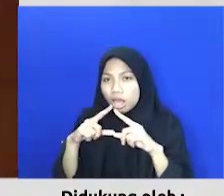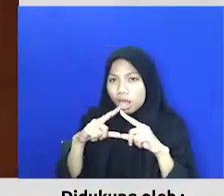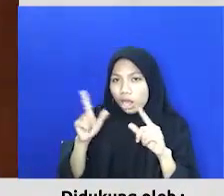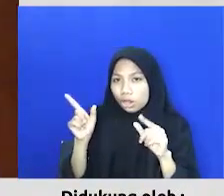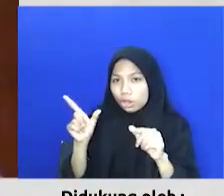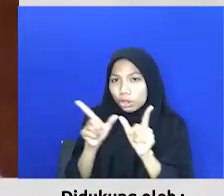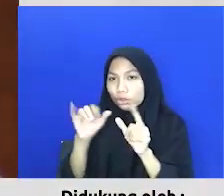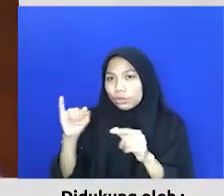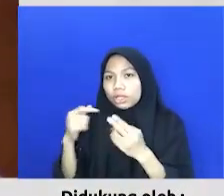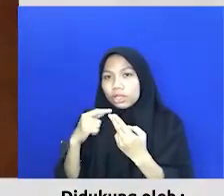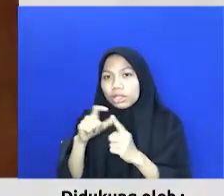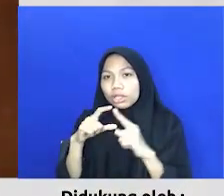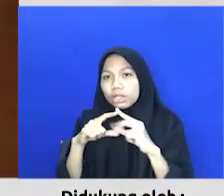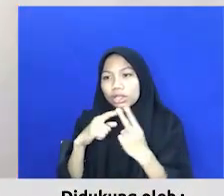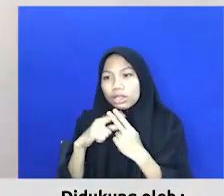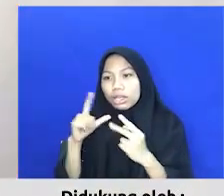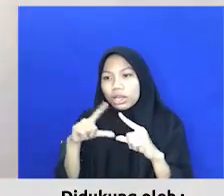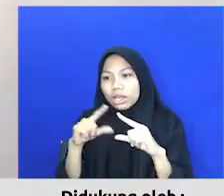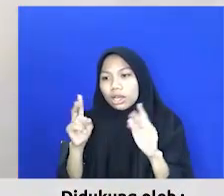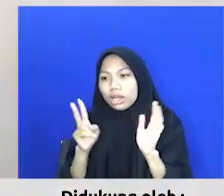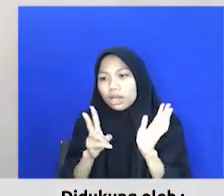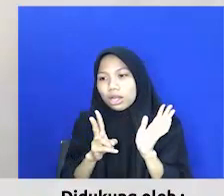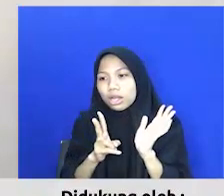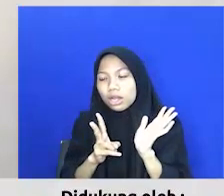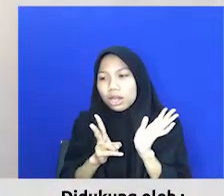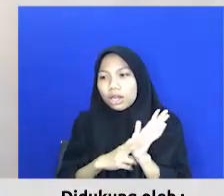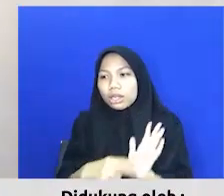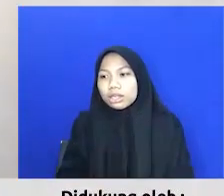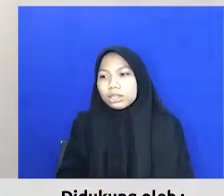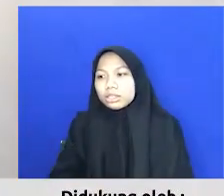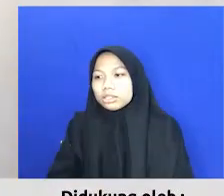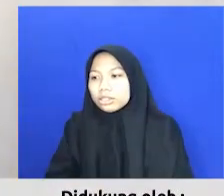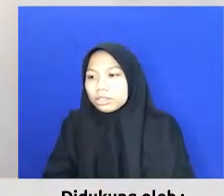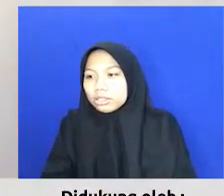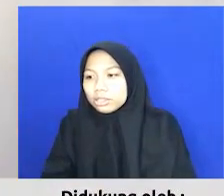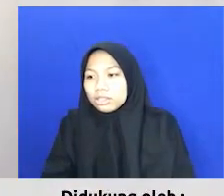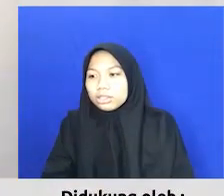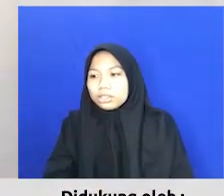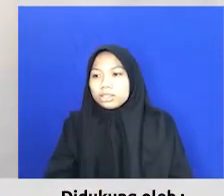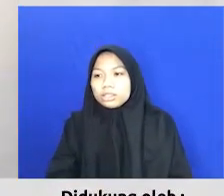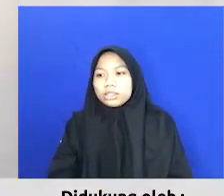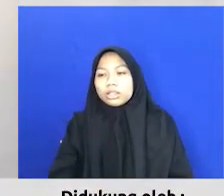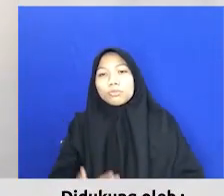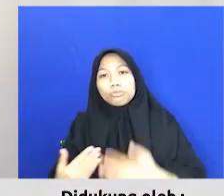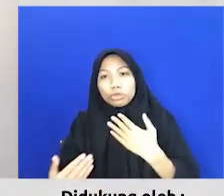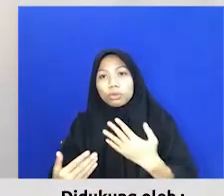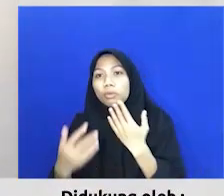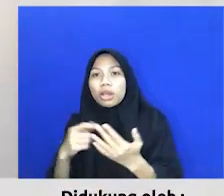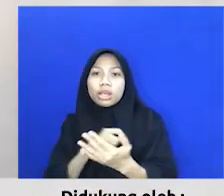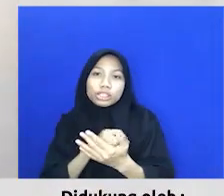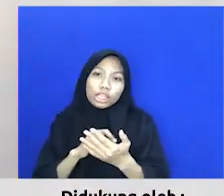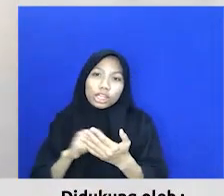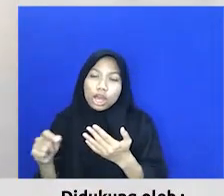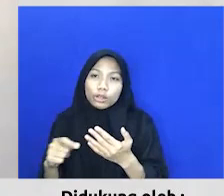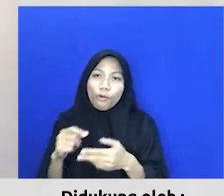mewakili generasi saya begitu ya. Sebab sebetulnya saya ini startnya, mulanya itu sebagai